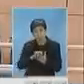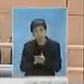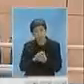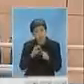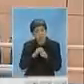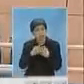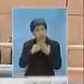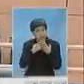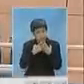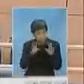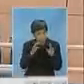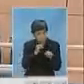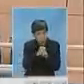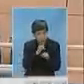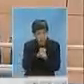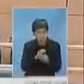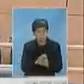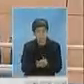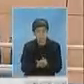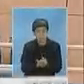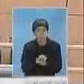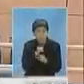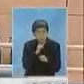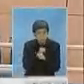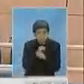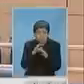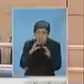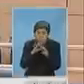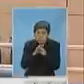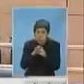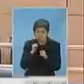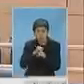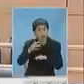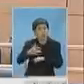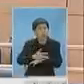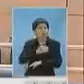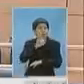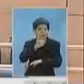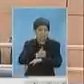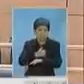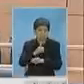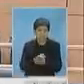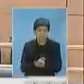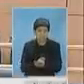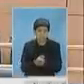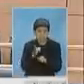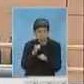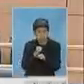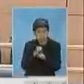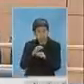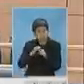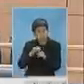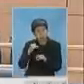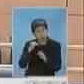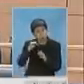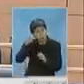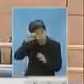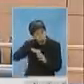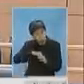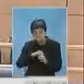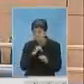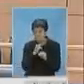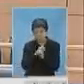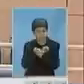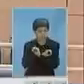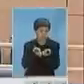นิรโทษกรรมเค้าทำกันในกรณีทางการเมืองครับส่วนกรณีคดีทุจริตคอร์รัปชั่นไม่